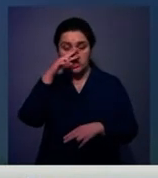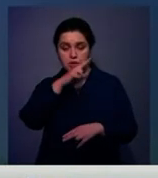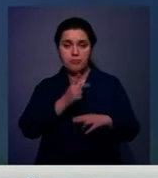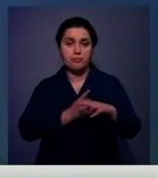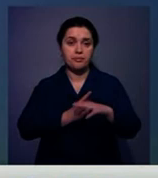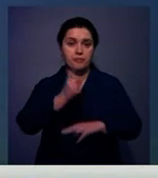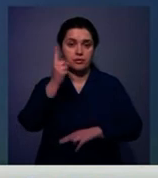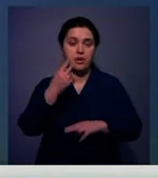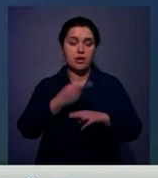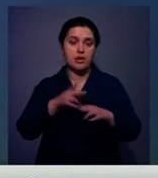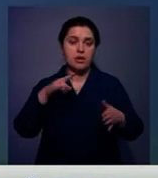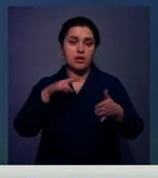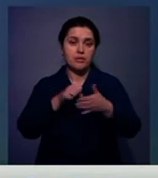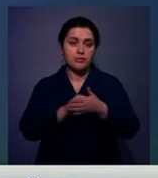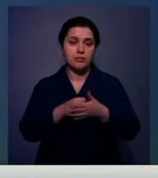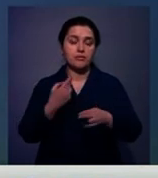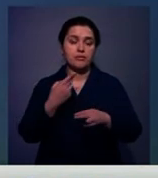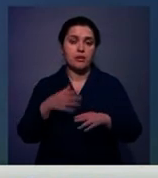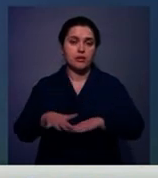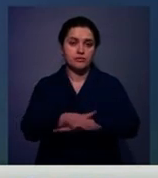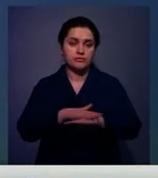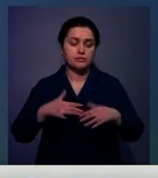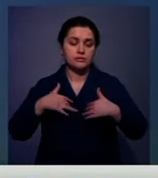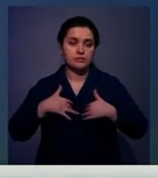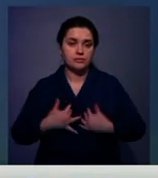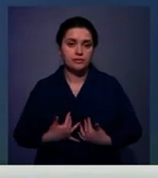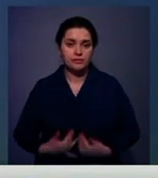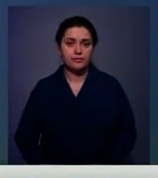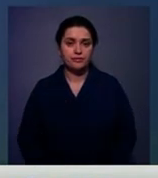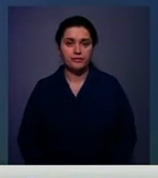привела к трагедии это многократно усугубило общественная горе